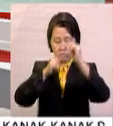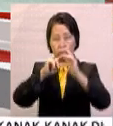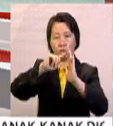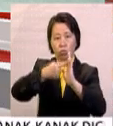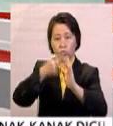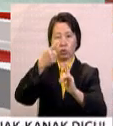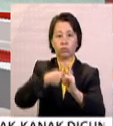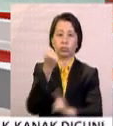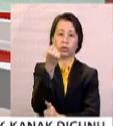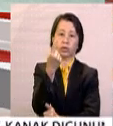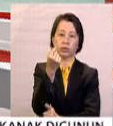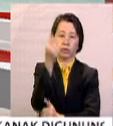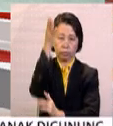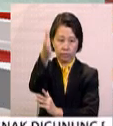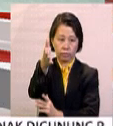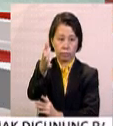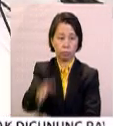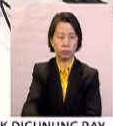bermula November depan.